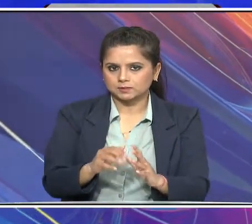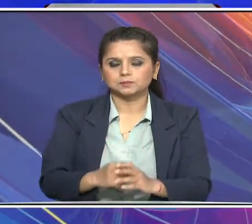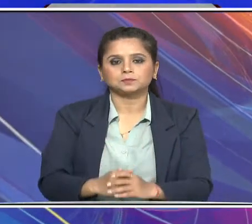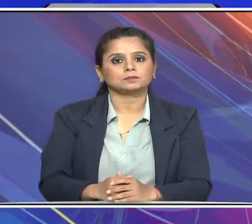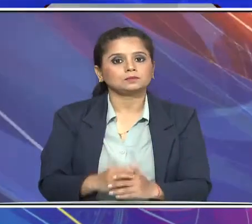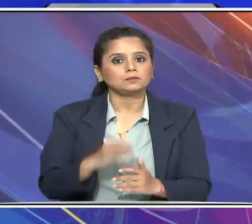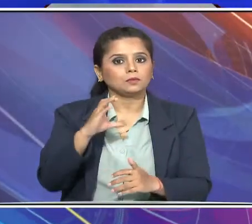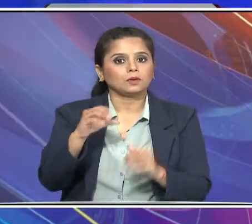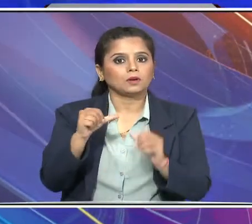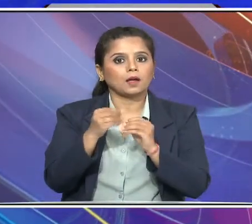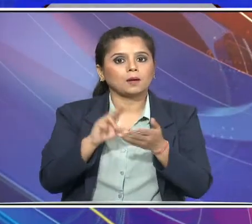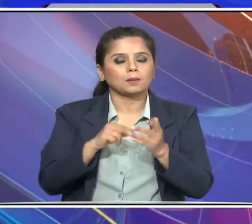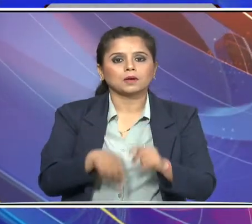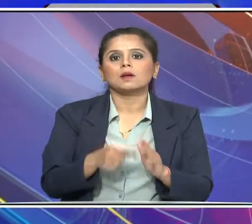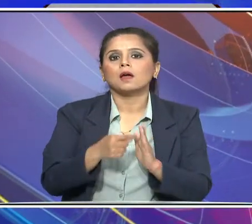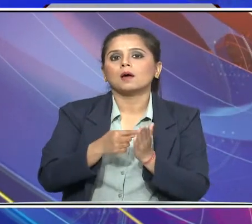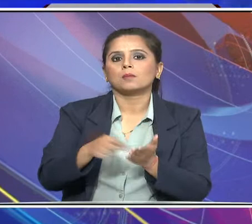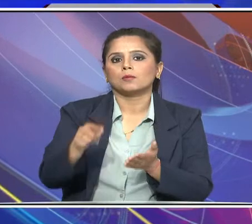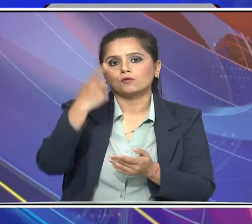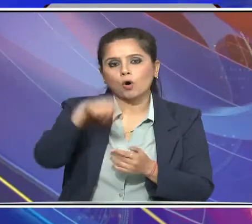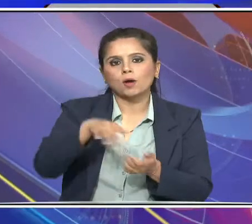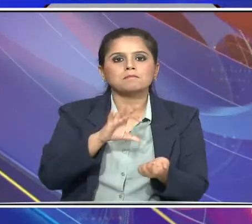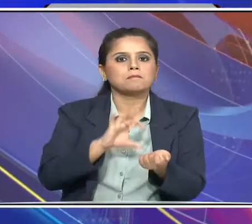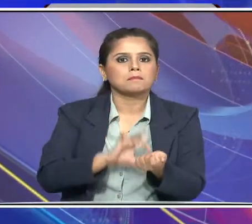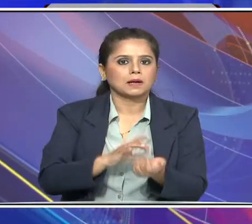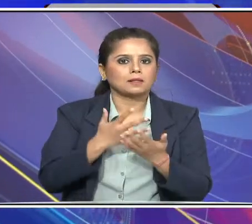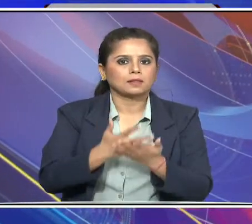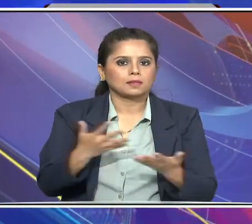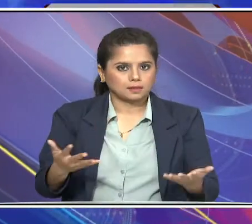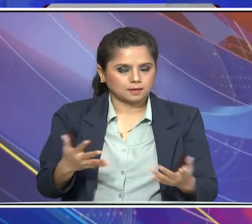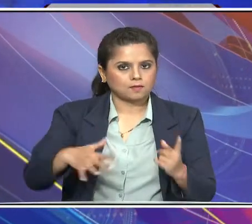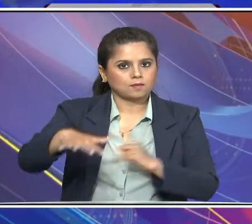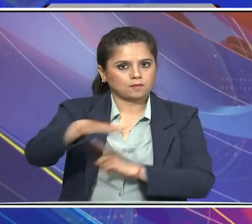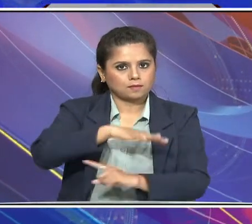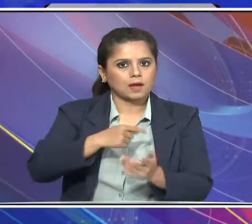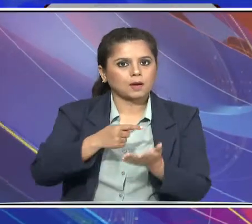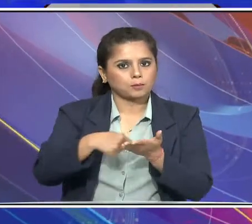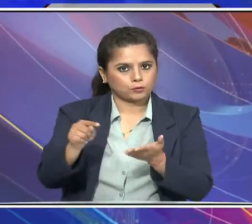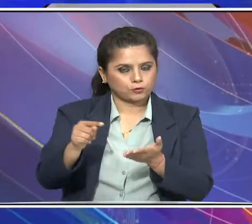और कैबिनेट अप्रूव थे पॉलिसी पर डी मेडिकल डिवाइस सेक्टर